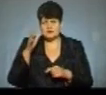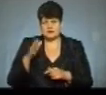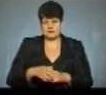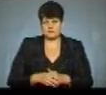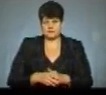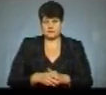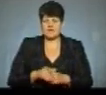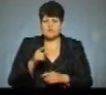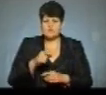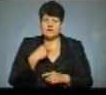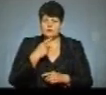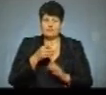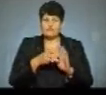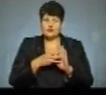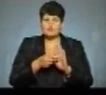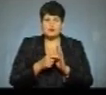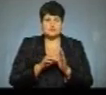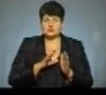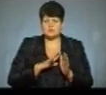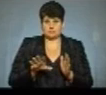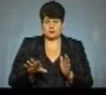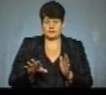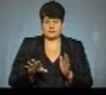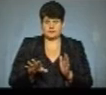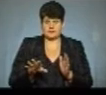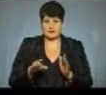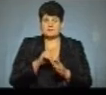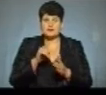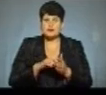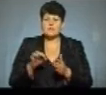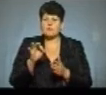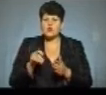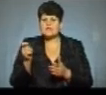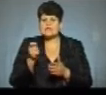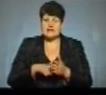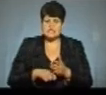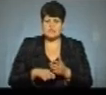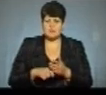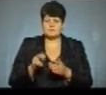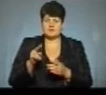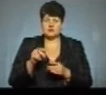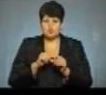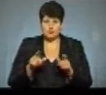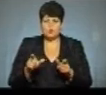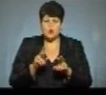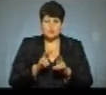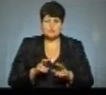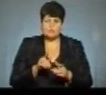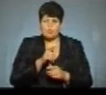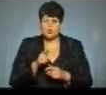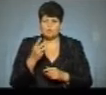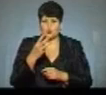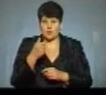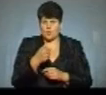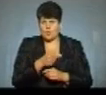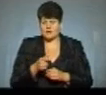Николаїшина. За її словами, 8 класу не було. Питання закриття Підліснянської школи розглядалося вже протягом 3 років.